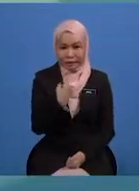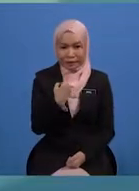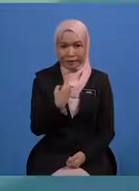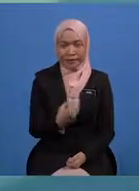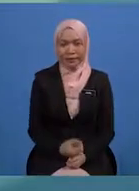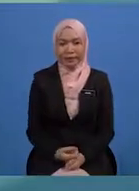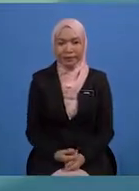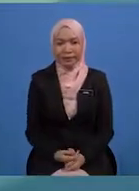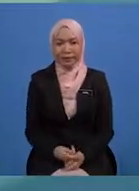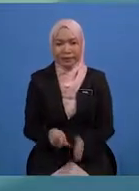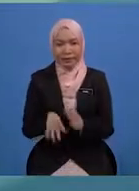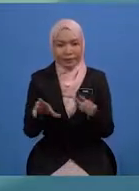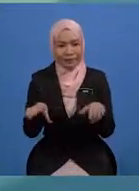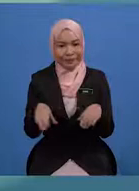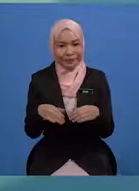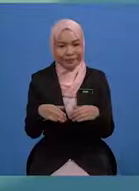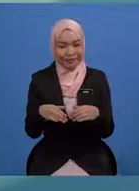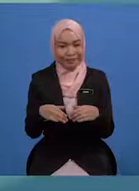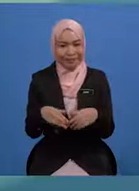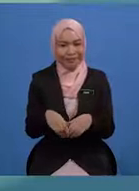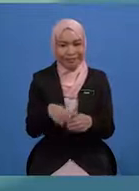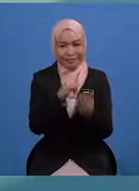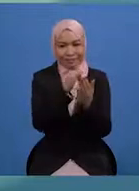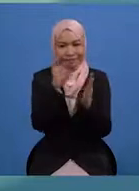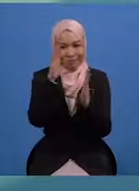Siapakah pengkarya catan ini?